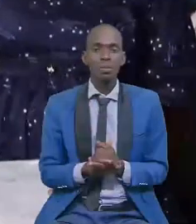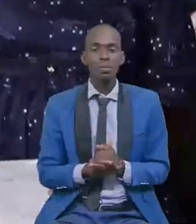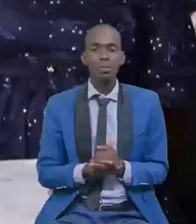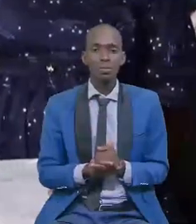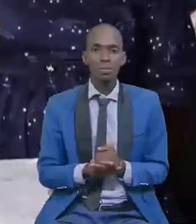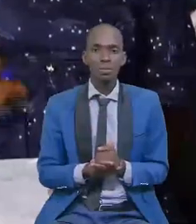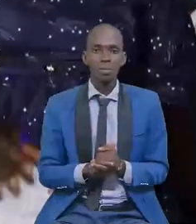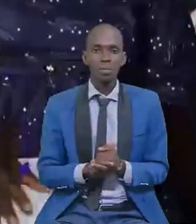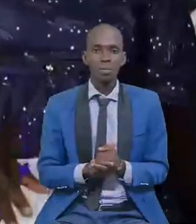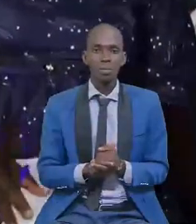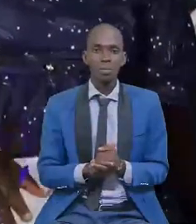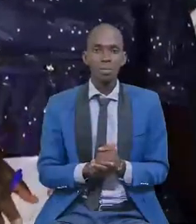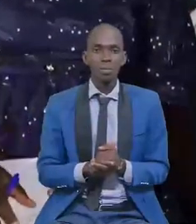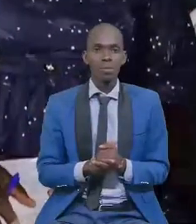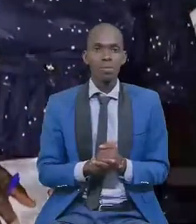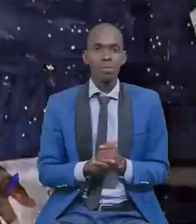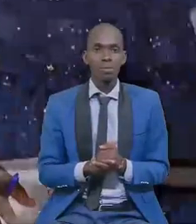même.